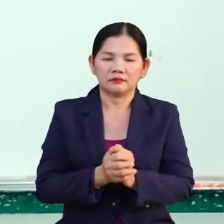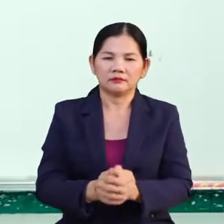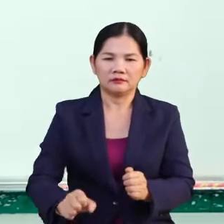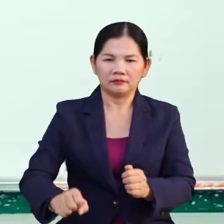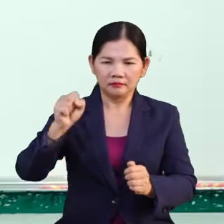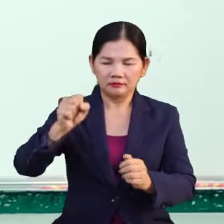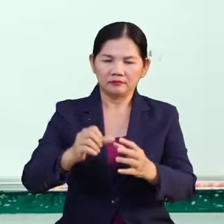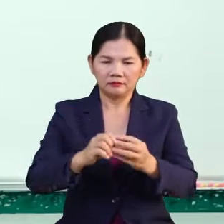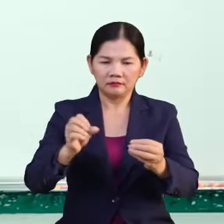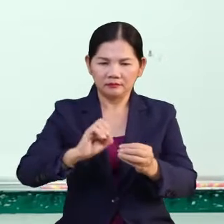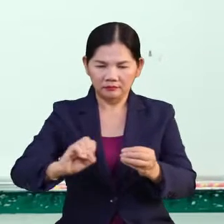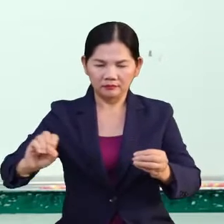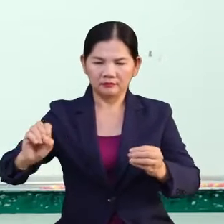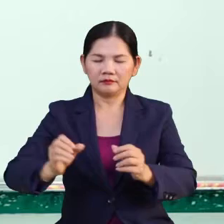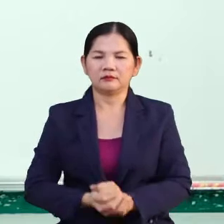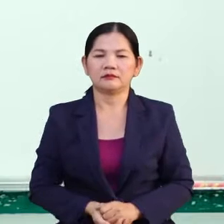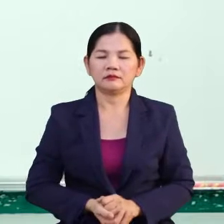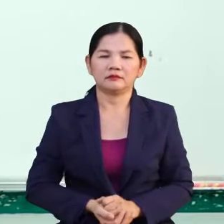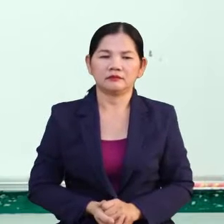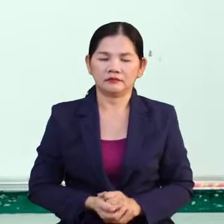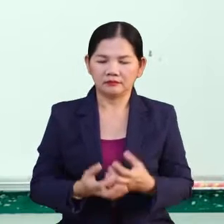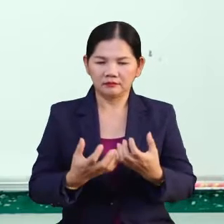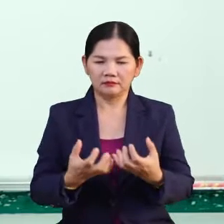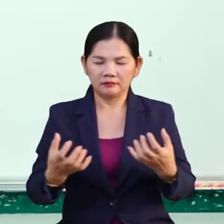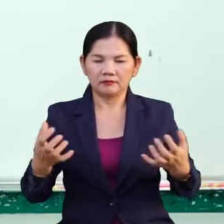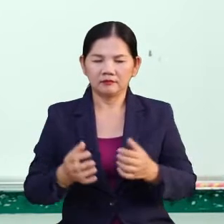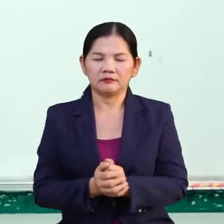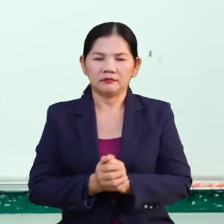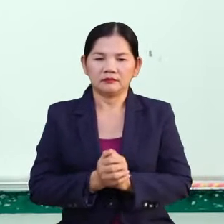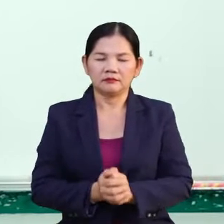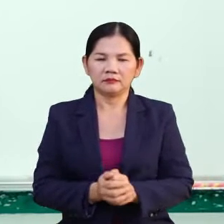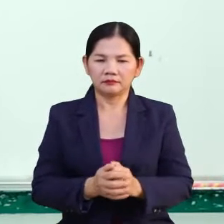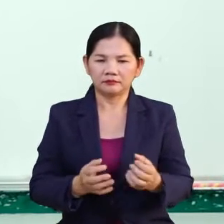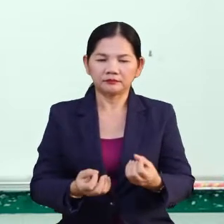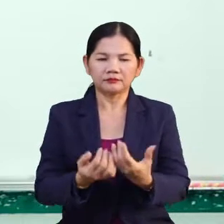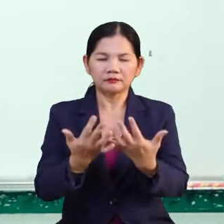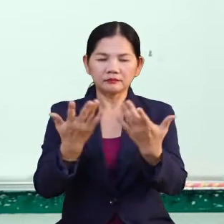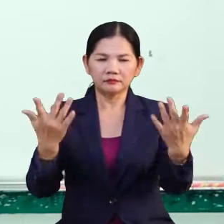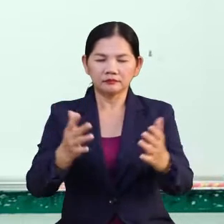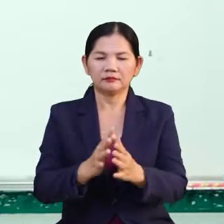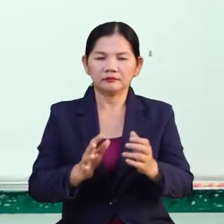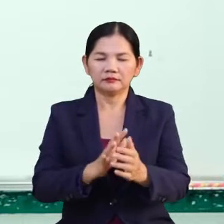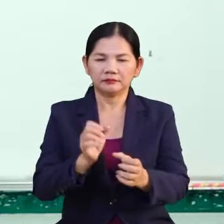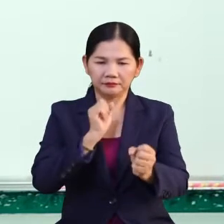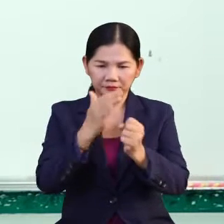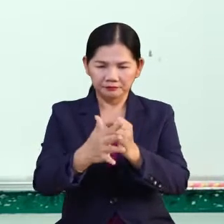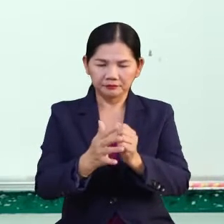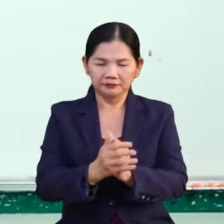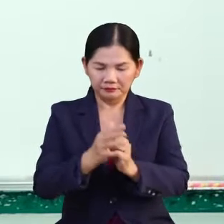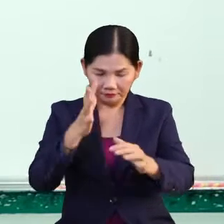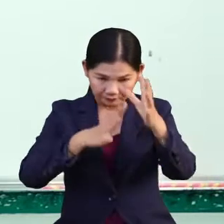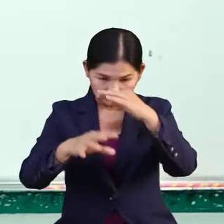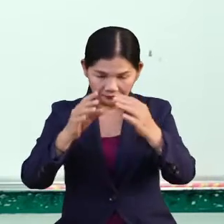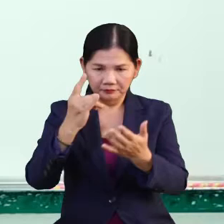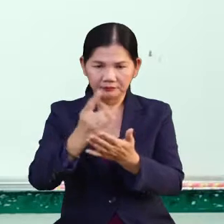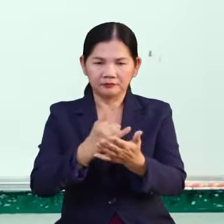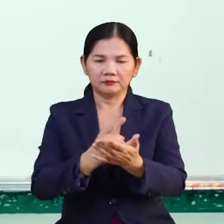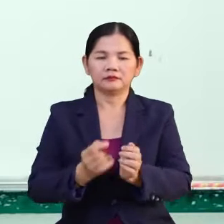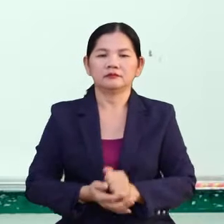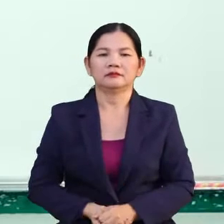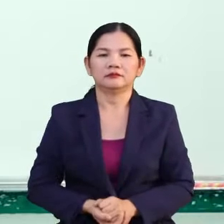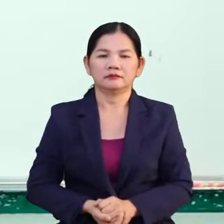ឈ្នួនដីសឬក៏ហ្វឺនចាសសម្ភារៈទាំងអស់នេះគឺកូនត្រូវមានជាចាំបាច់ពេលដែលកូនចាប់ដើមចាសមេរៀនរបស់យើ